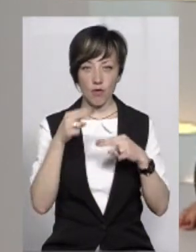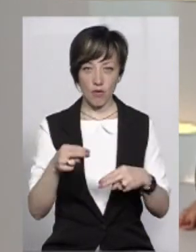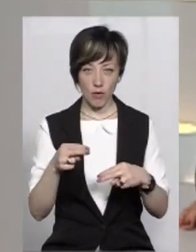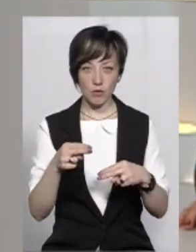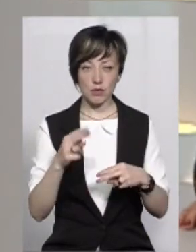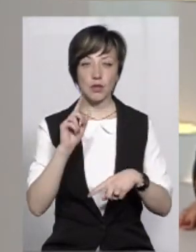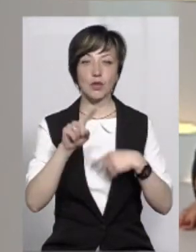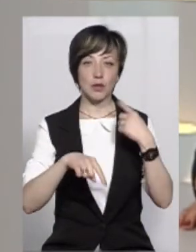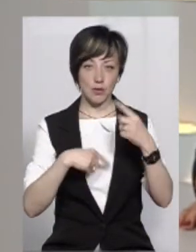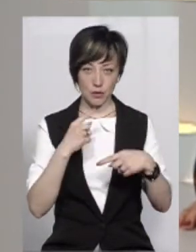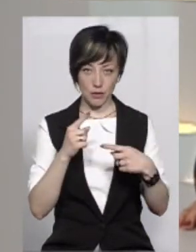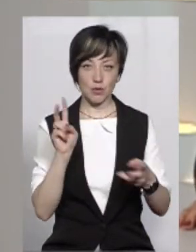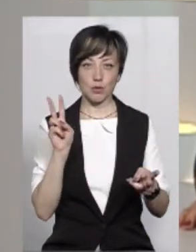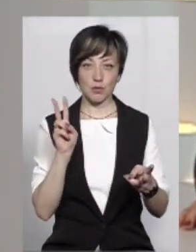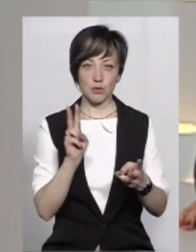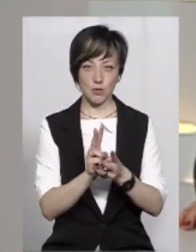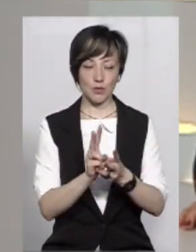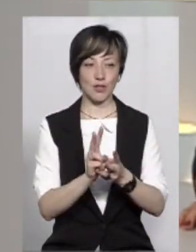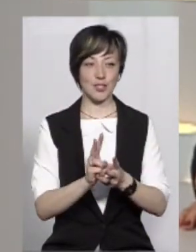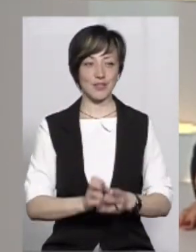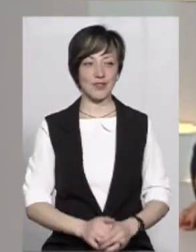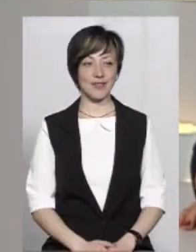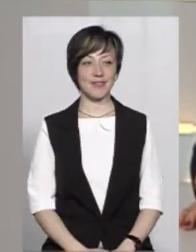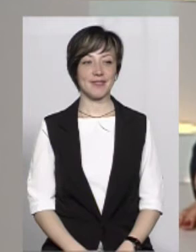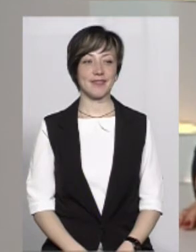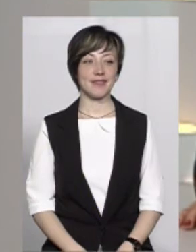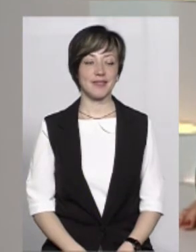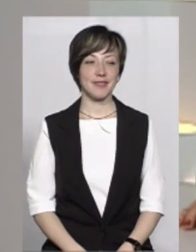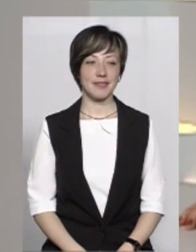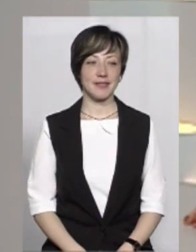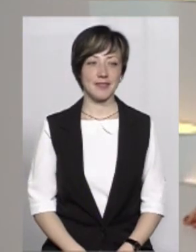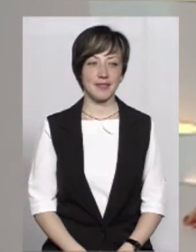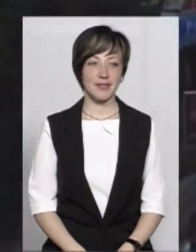глядачам за увагу. Зустрінемося. До побачення.